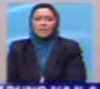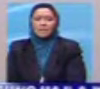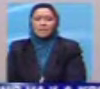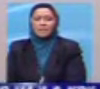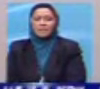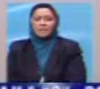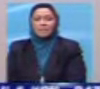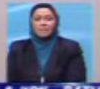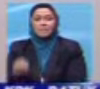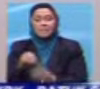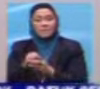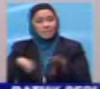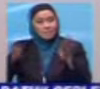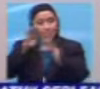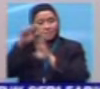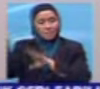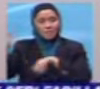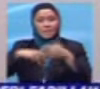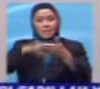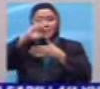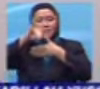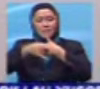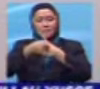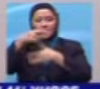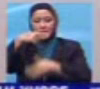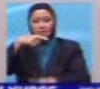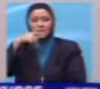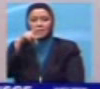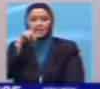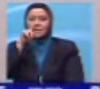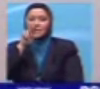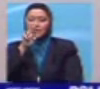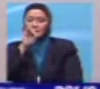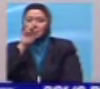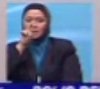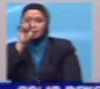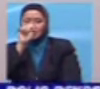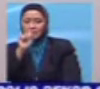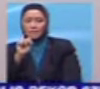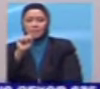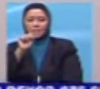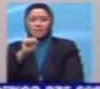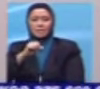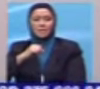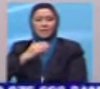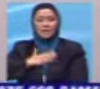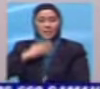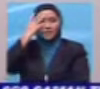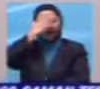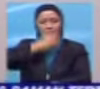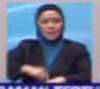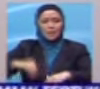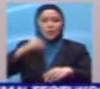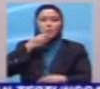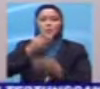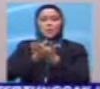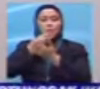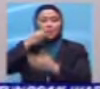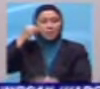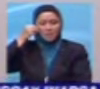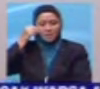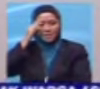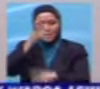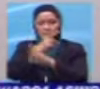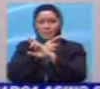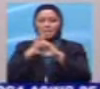Dalam perkembangan lain, projek perintis My Beautiful New Home melibatkan pembinaan 50 unit rumah di Manjung Perak dijangka siap April